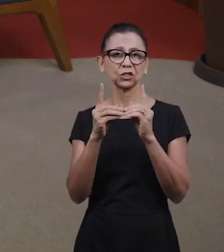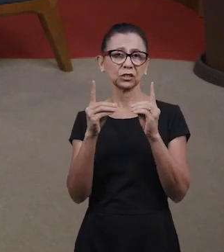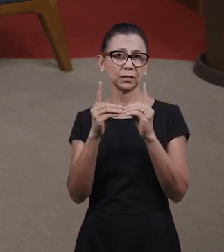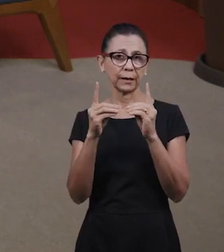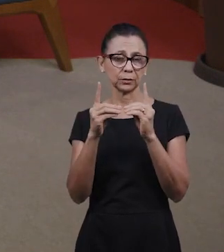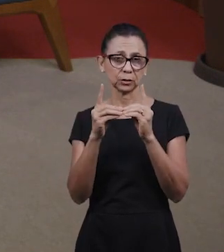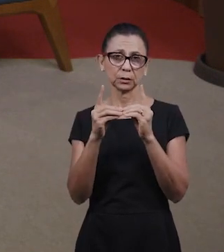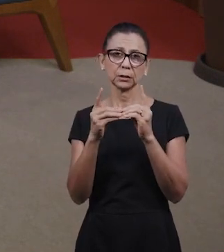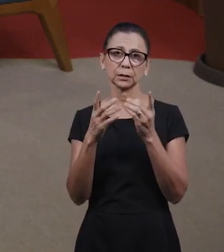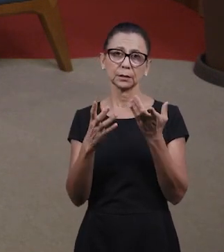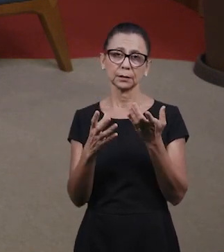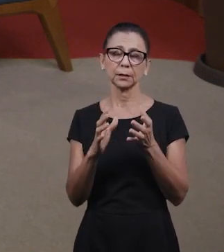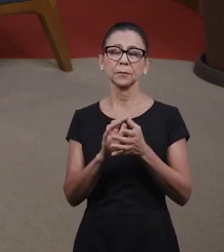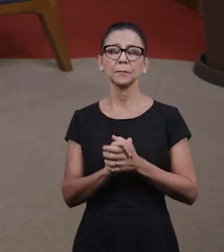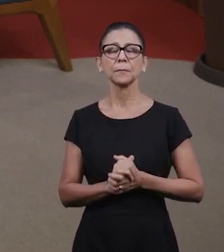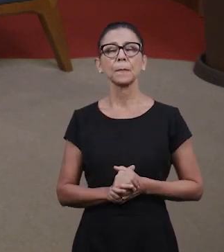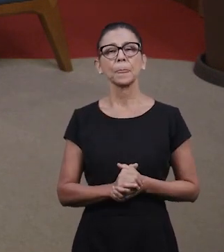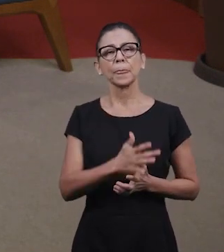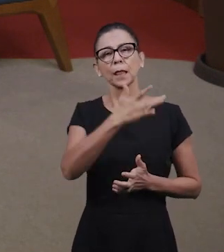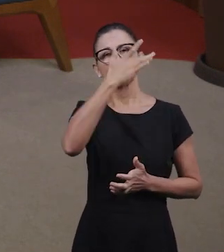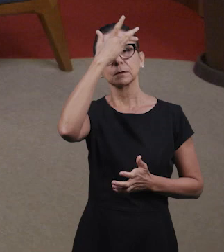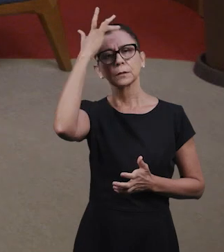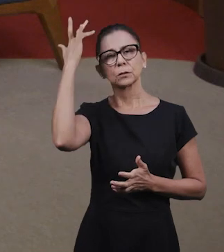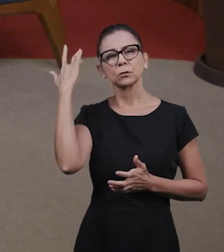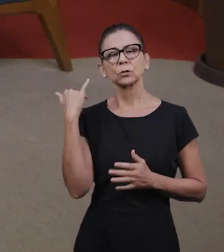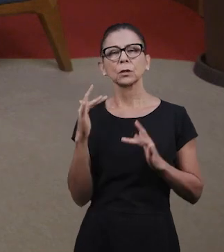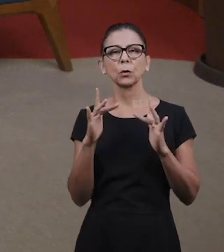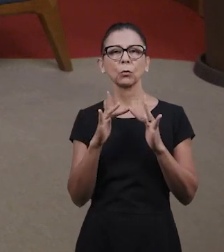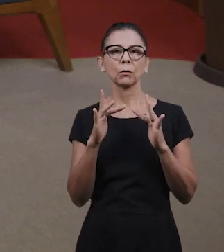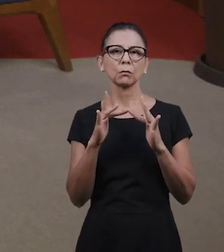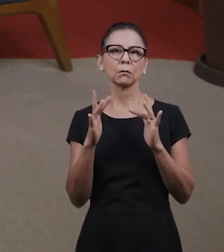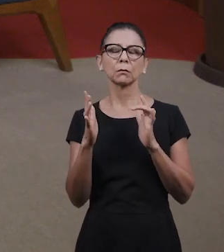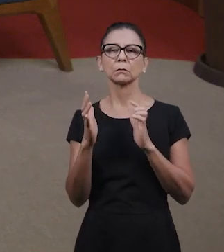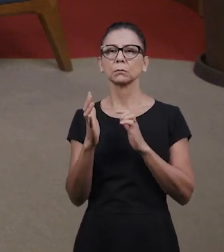les disciples, les personnes qui étaient autour, qui